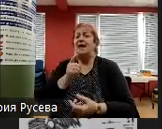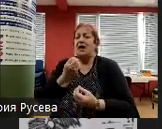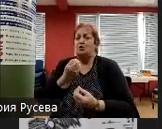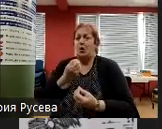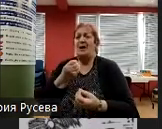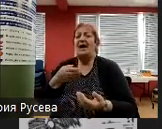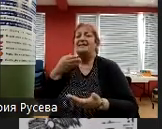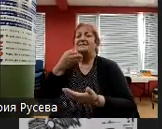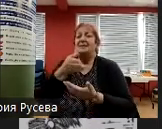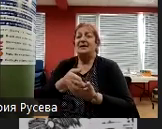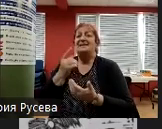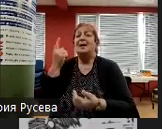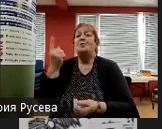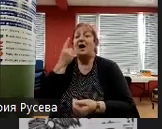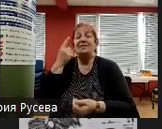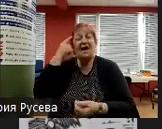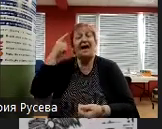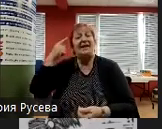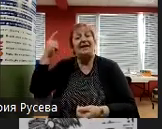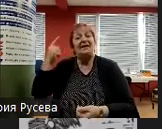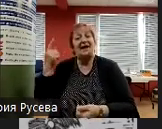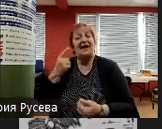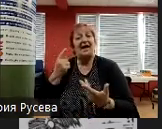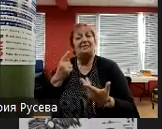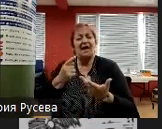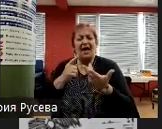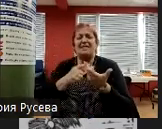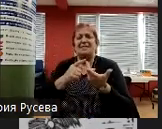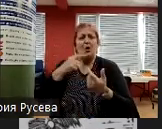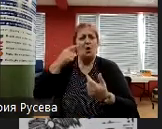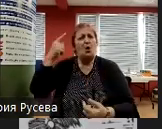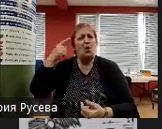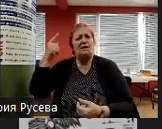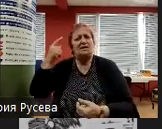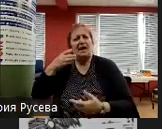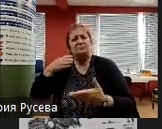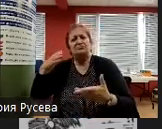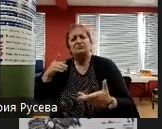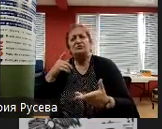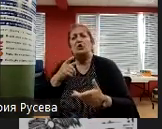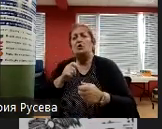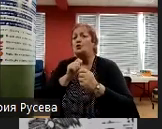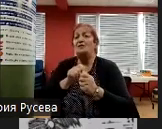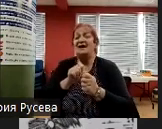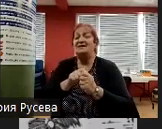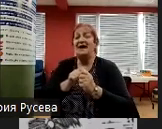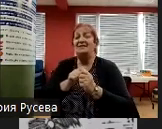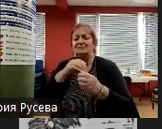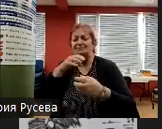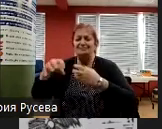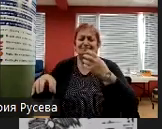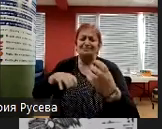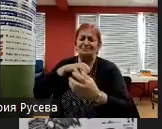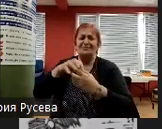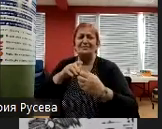се представя само една идея, а не няколко идеи, защото това става объркващо